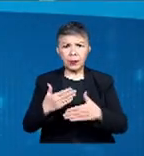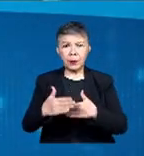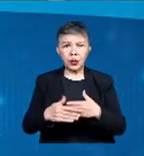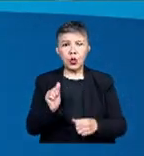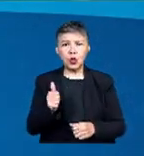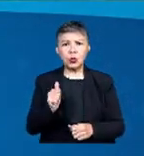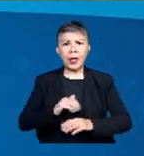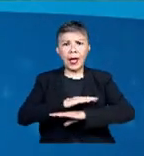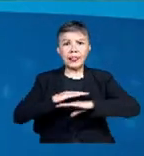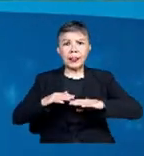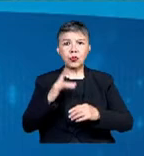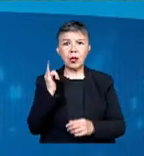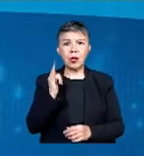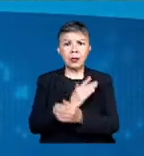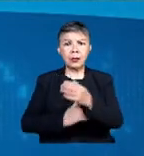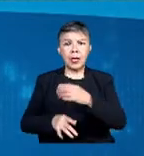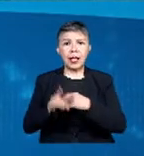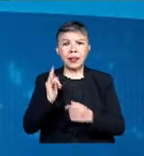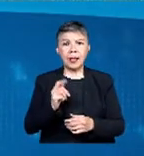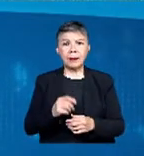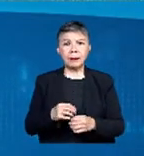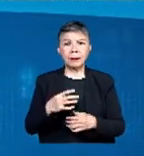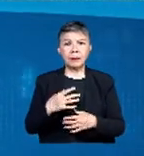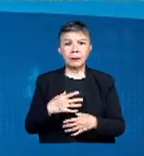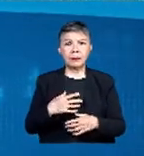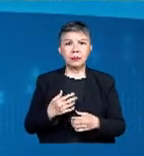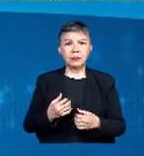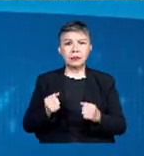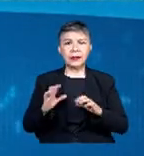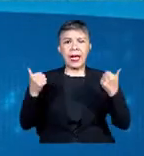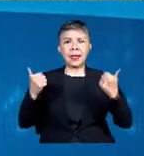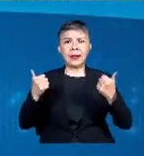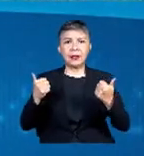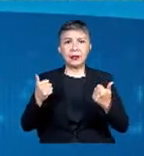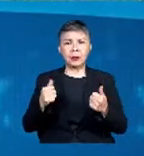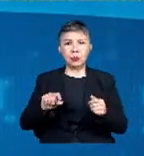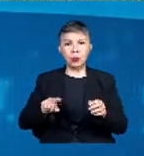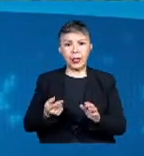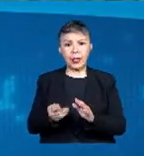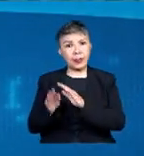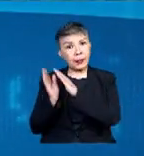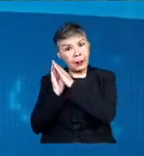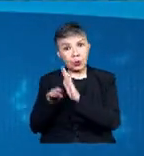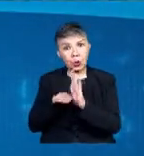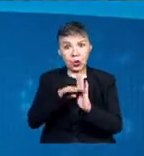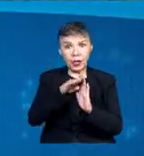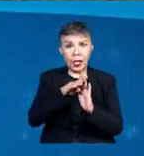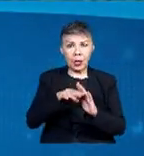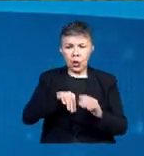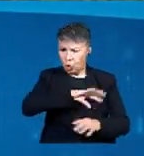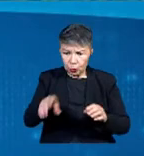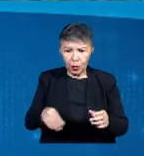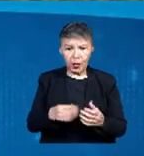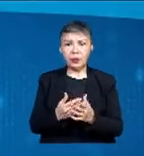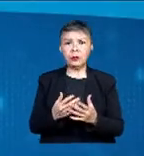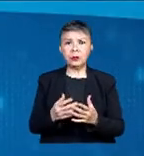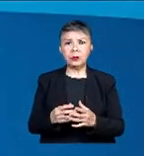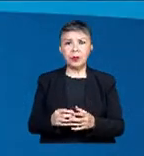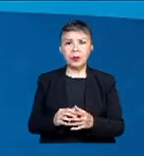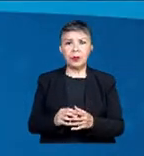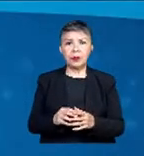yang dibutuhkan oleh NPC, seperti hotel-hotel ya, yang ada di Kota Jayapura. Karena semua